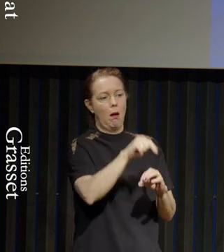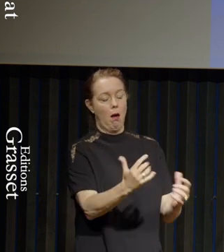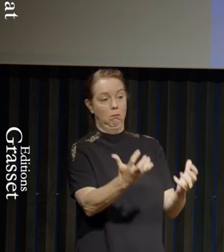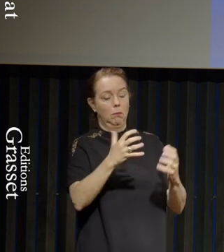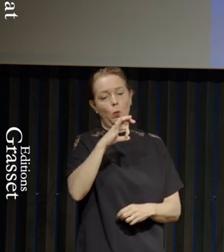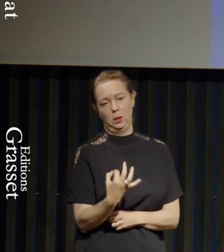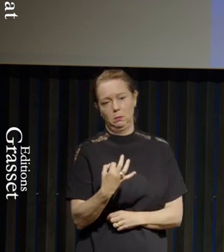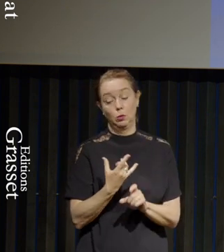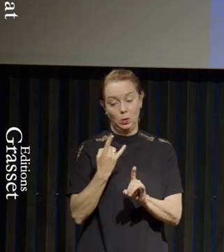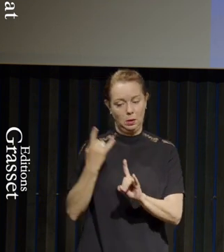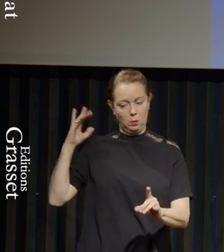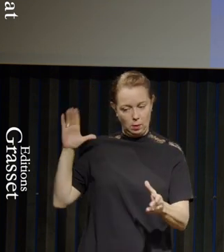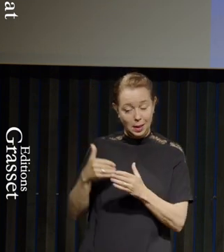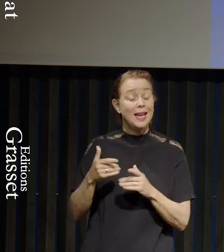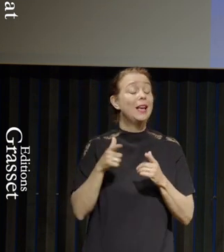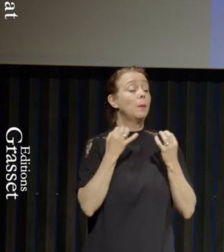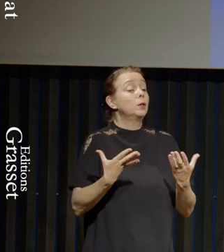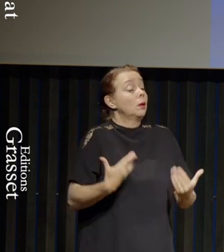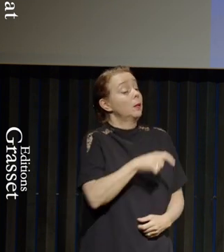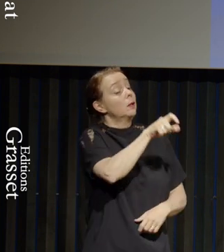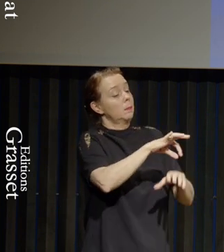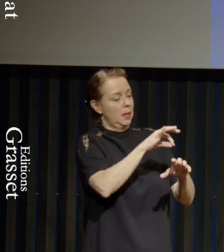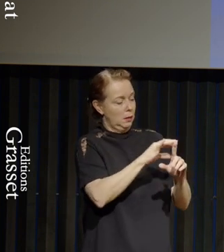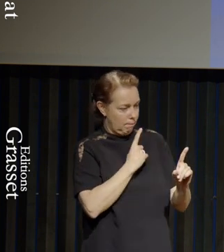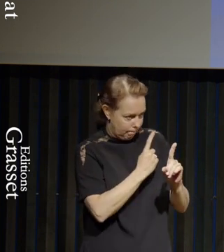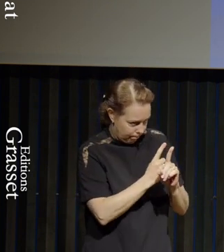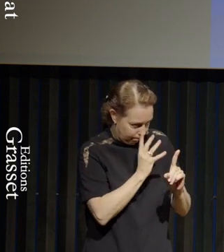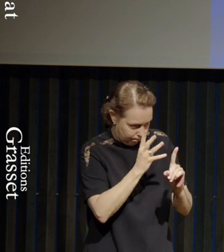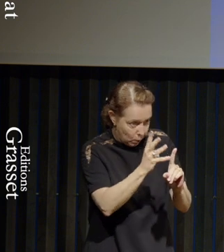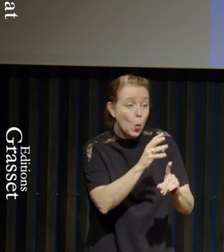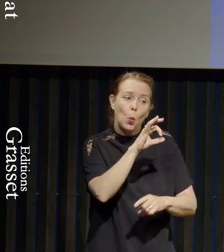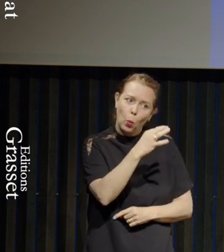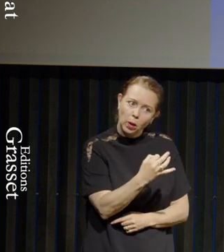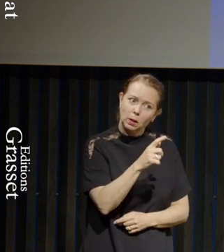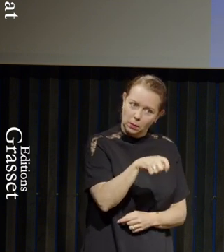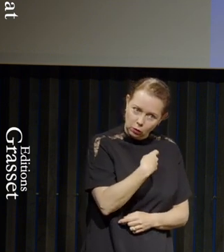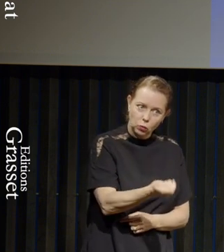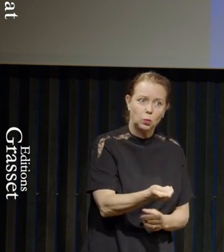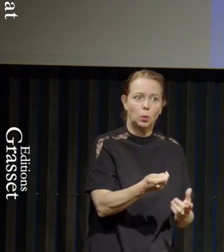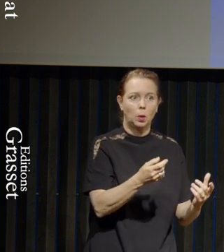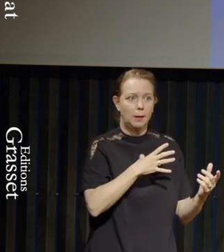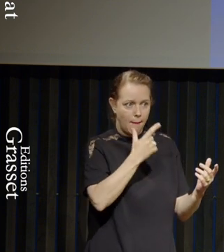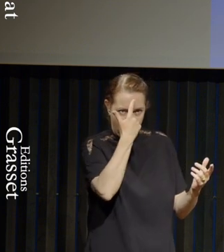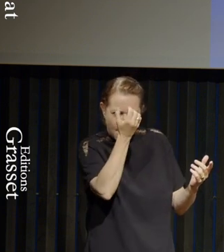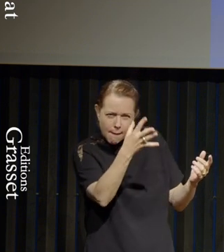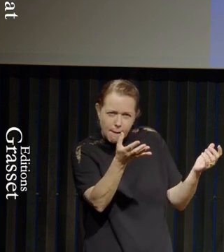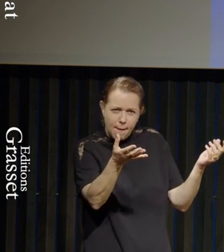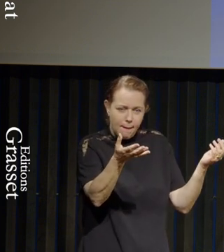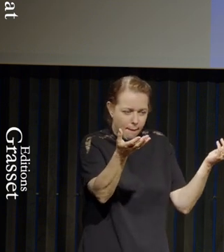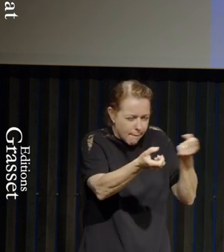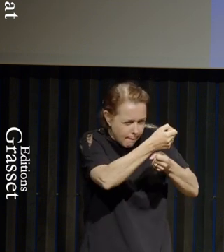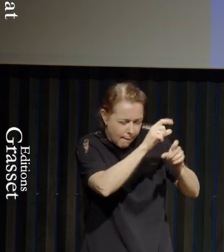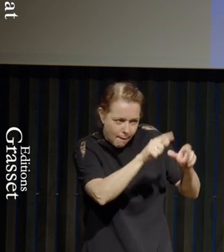on s'intéresse de près à nos patients, on constate que, oui, on touche du doigt la créativité,